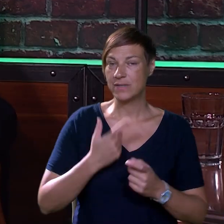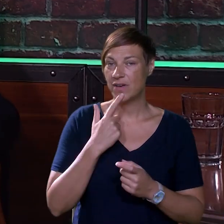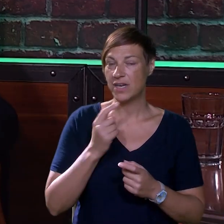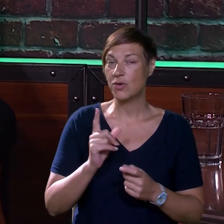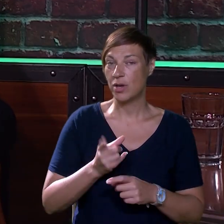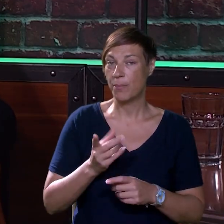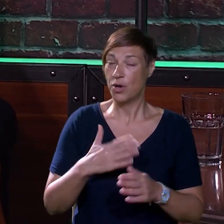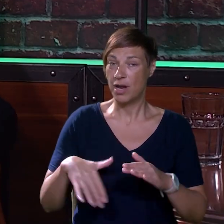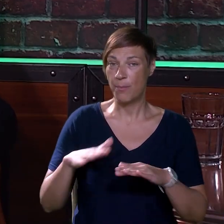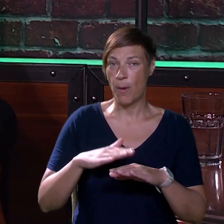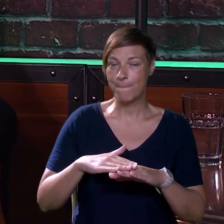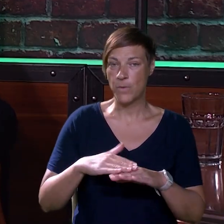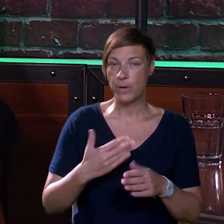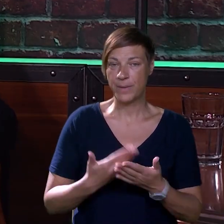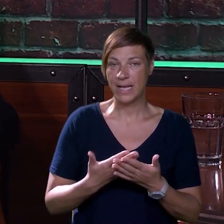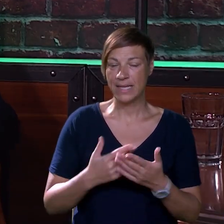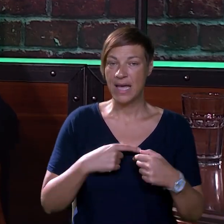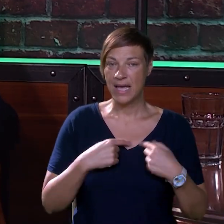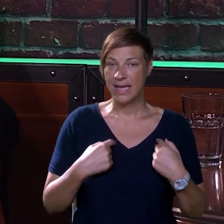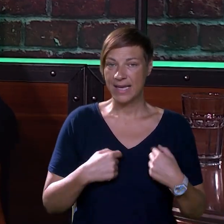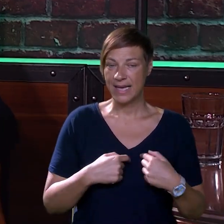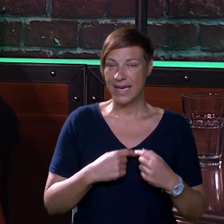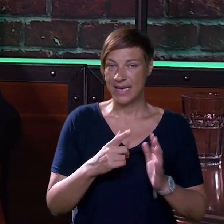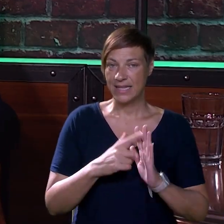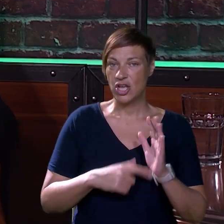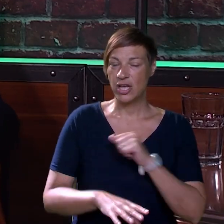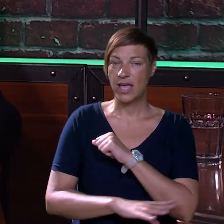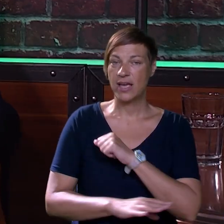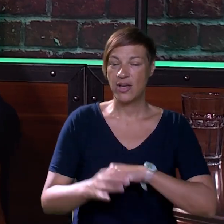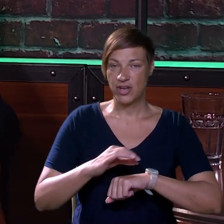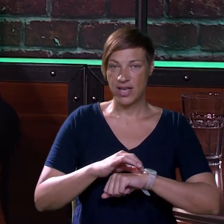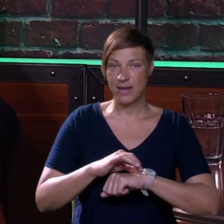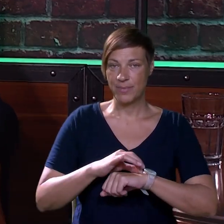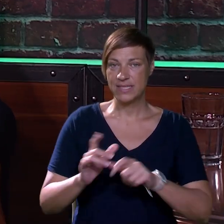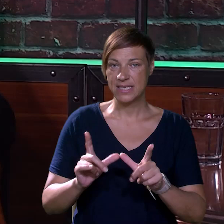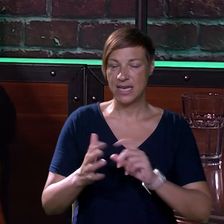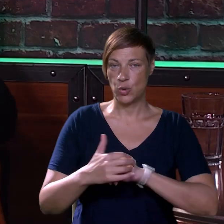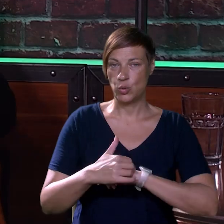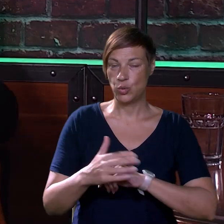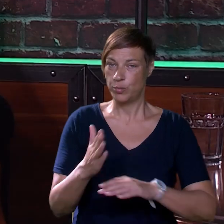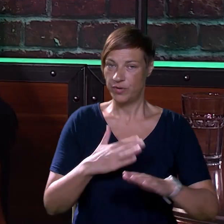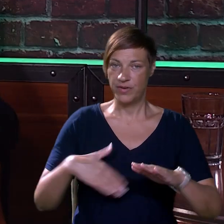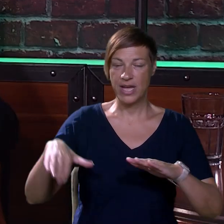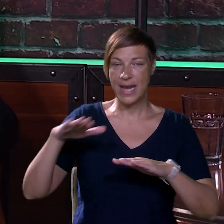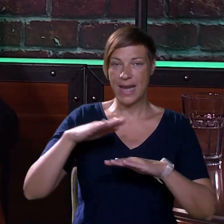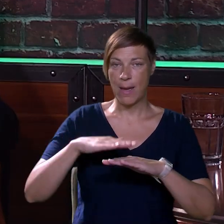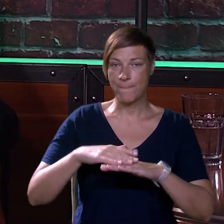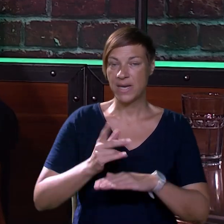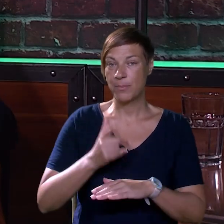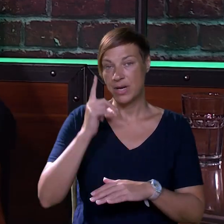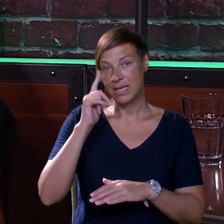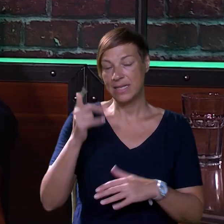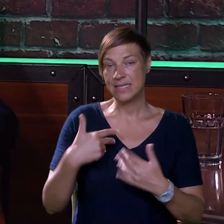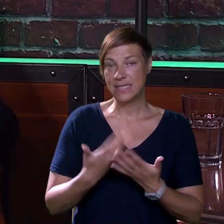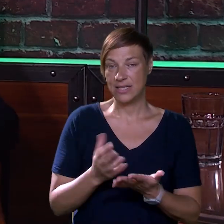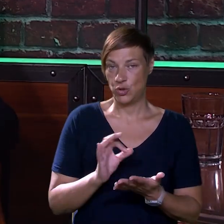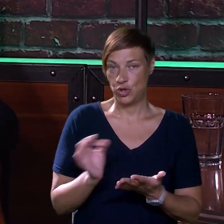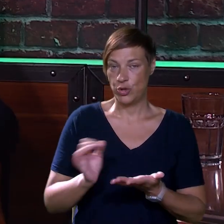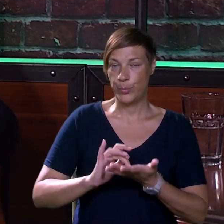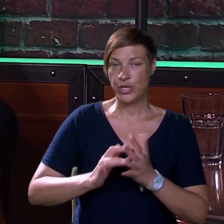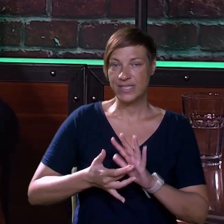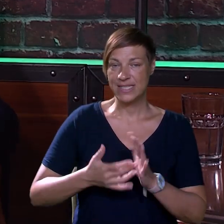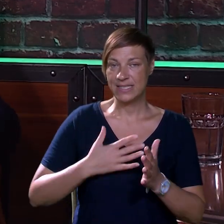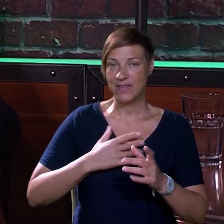moramo popraviti, ali ta kardiologija kao grana medicine je u Dubrovniku otišla znatno napred i morate znati da je to dobro za